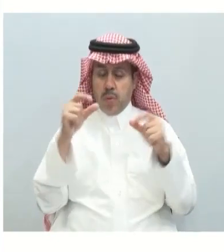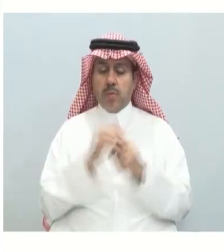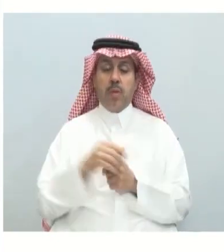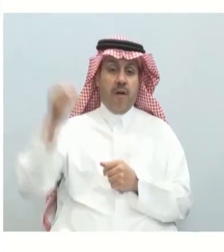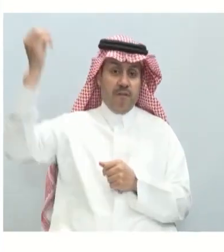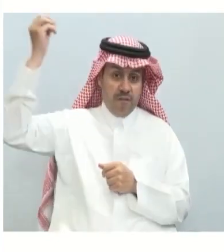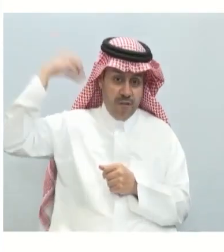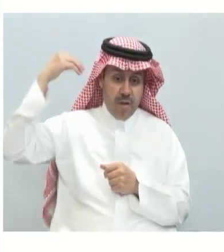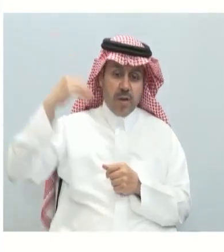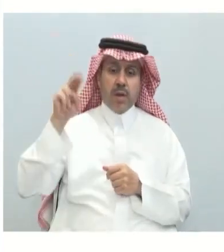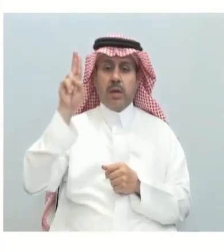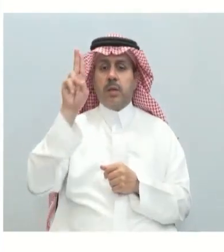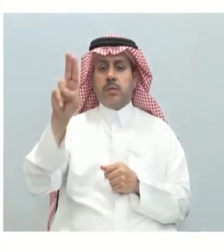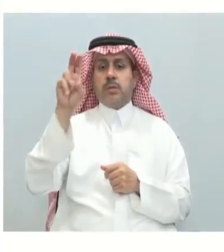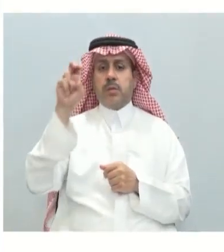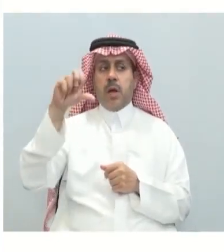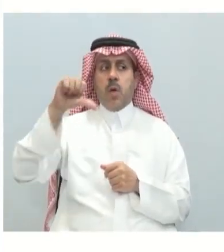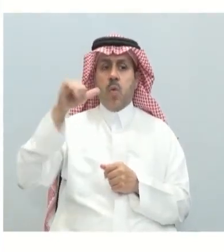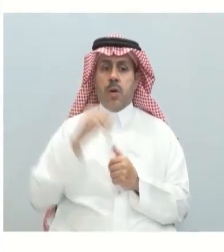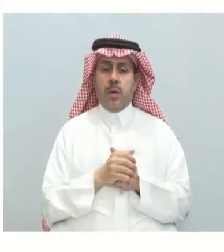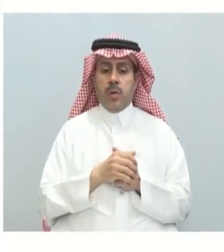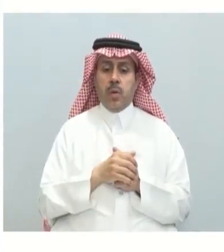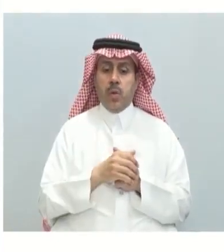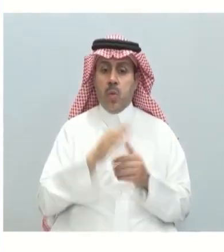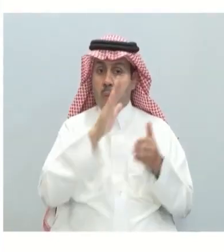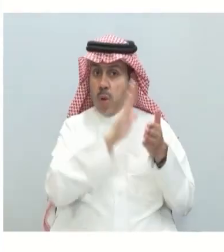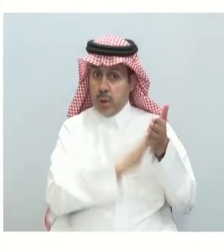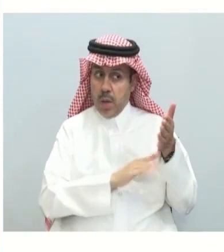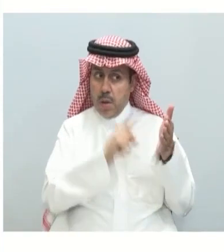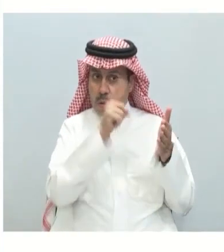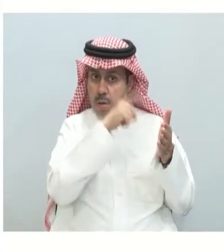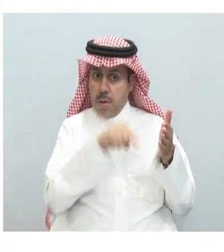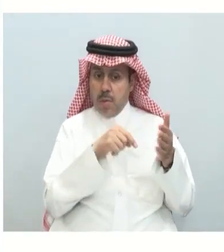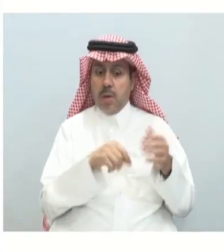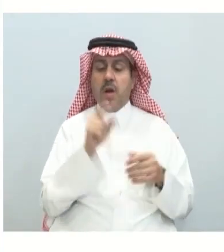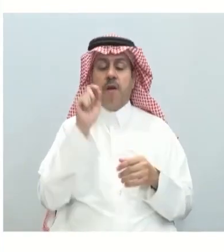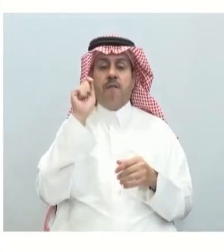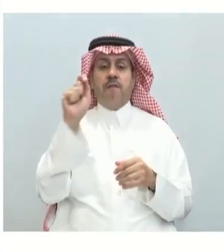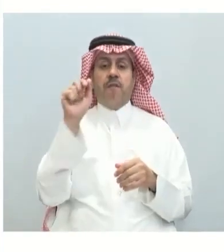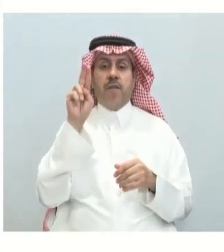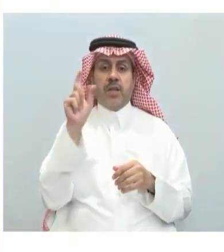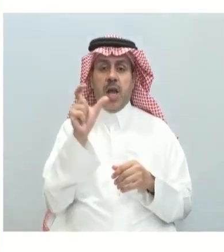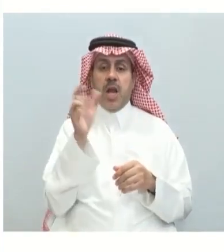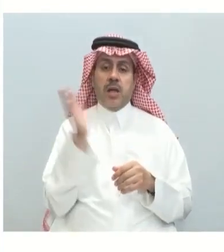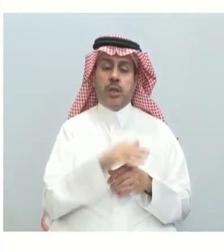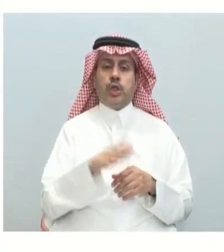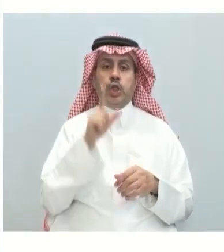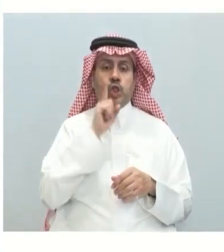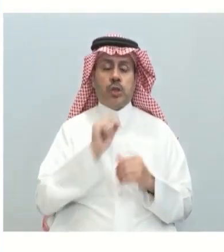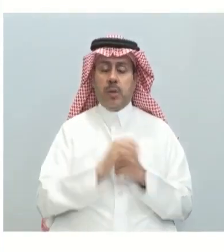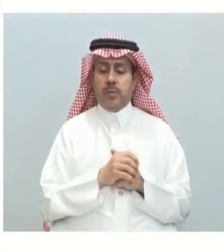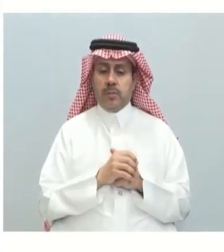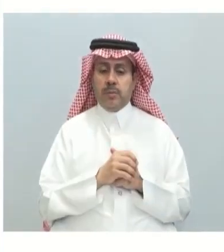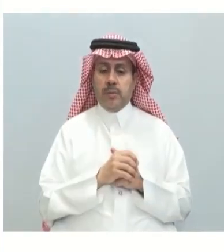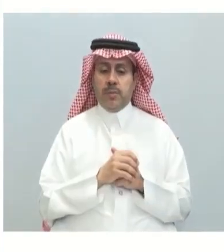التقوى والتحذير من فتن الشيطان اذا هذا هو الموضوع المختار لهاتين